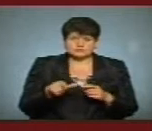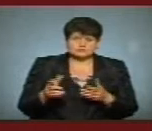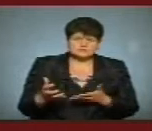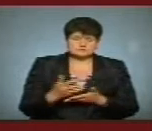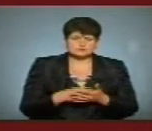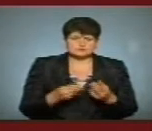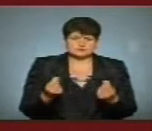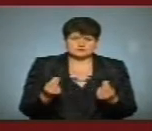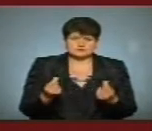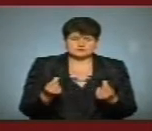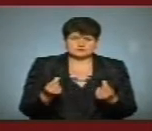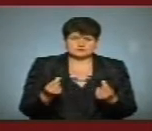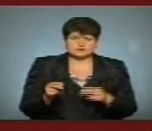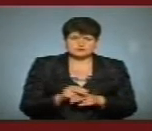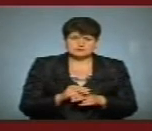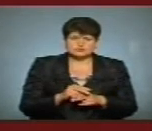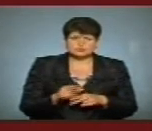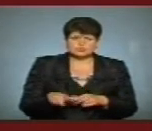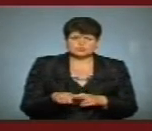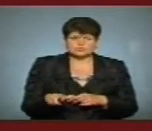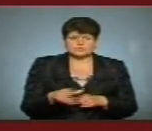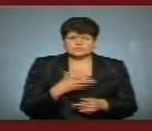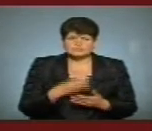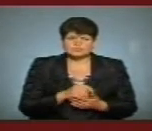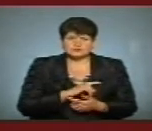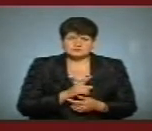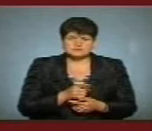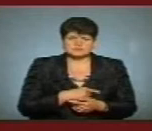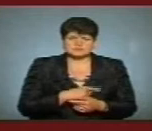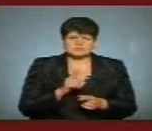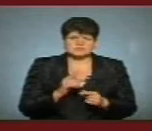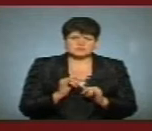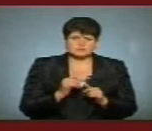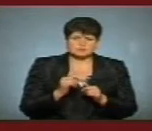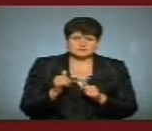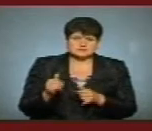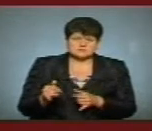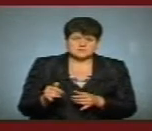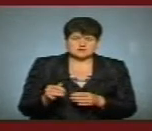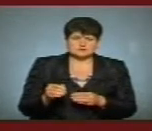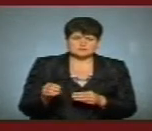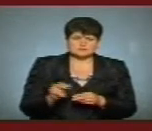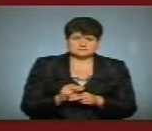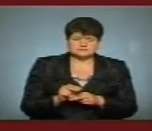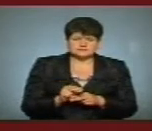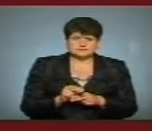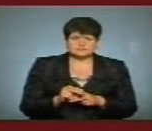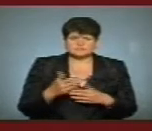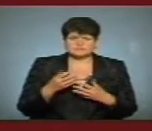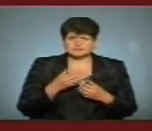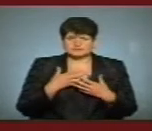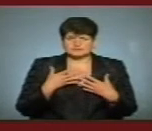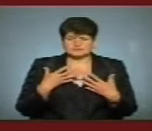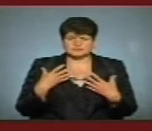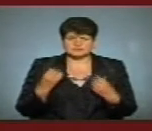грішми і латають дороги, як можуть, своїми силами. Тільки ми повисипали тої висівки, і воно далі. Просто немає стику води,